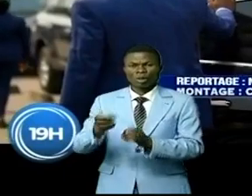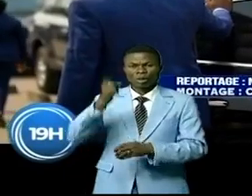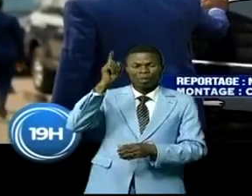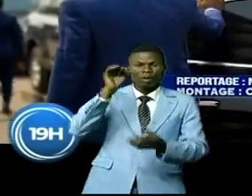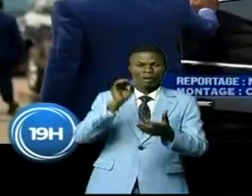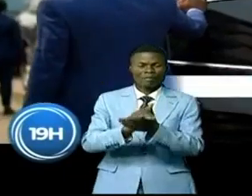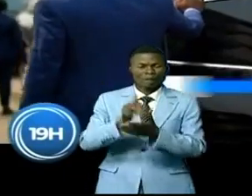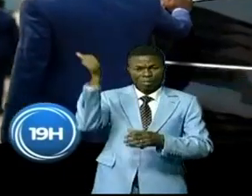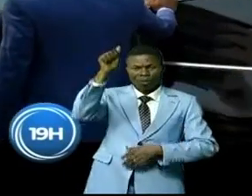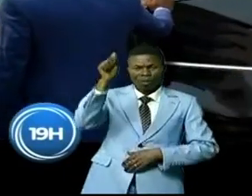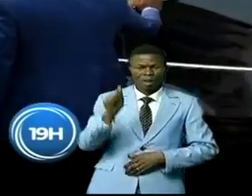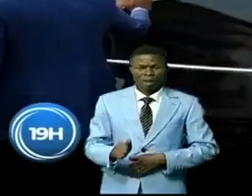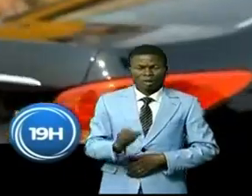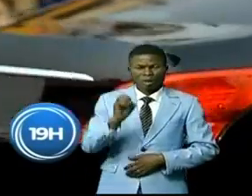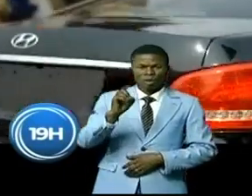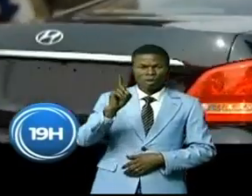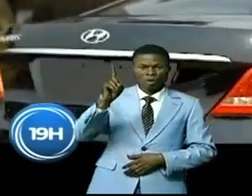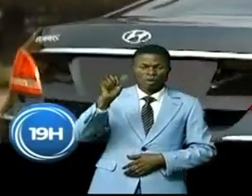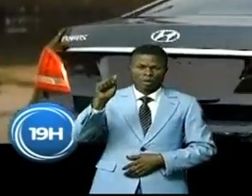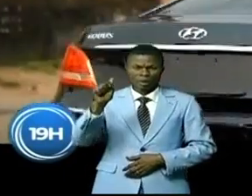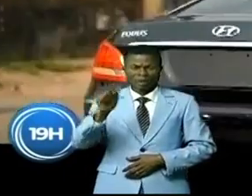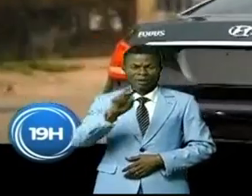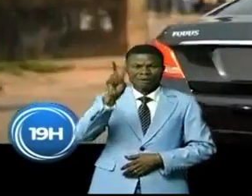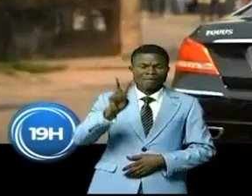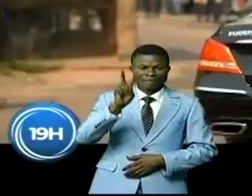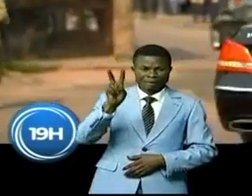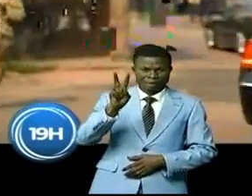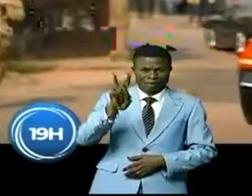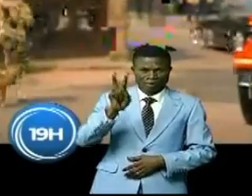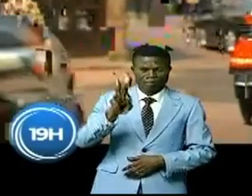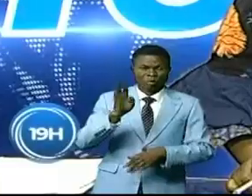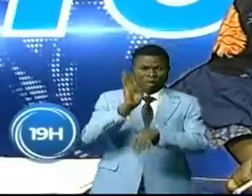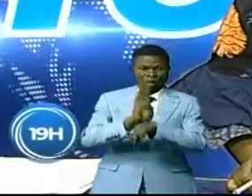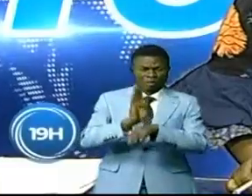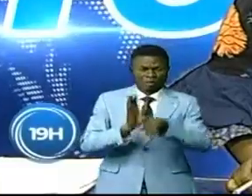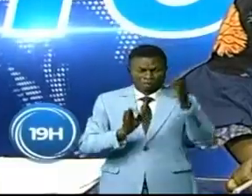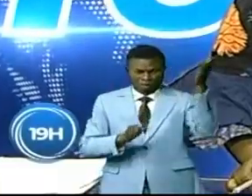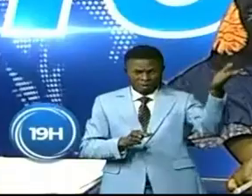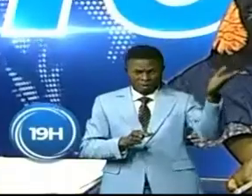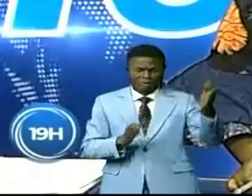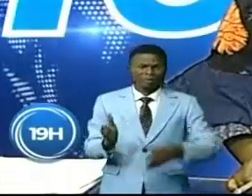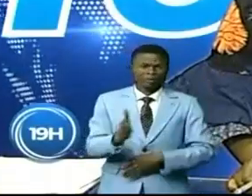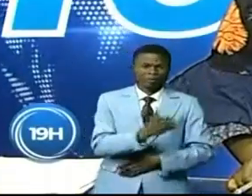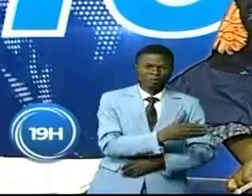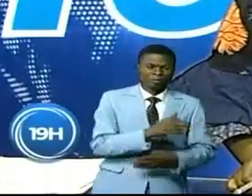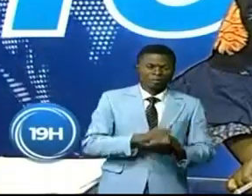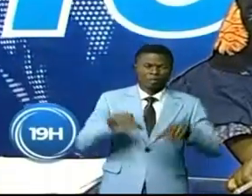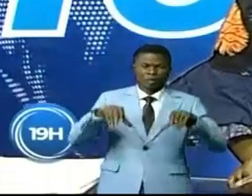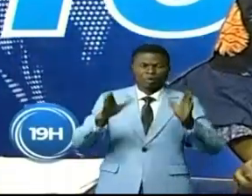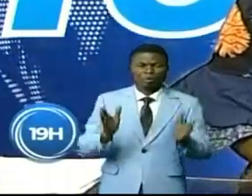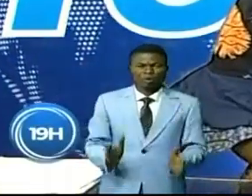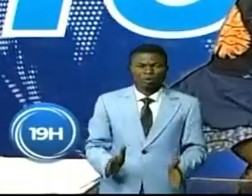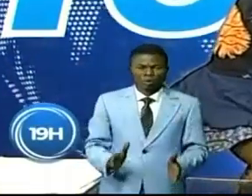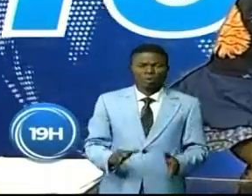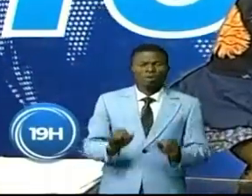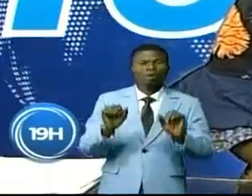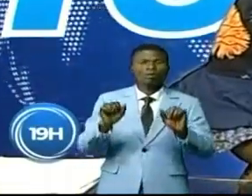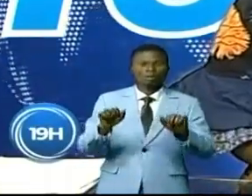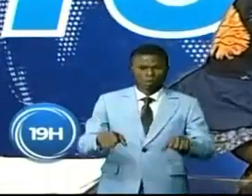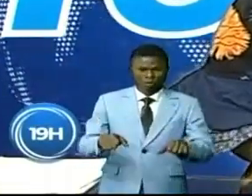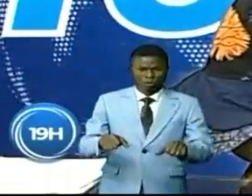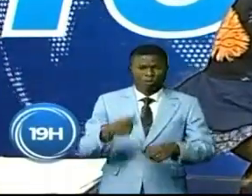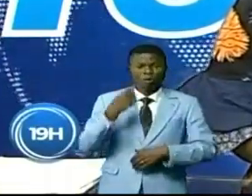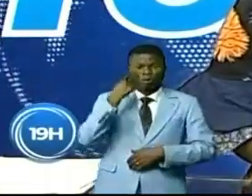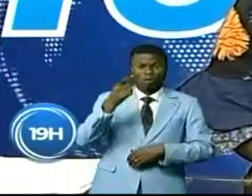d'Afrique, OPDAD, tenue le vendredi à Brazzaville. Les Congolais pourront bien voir le